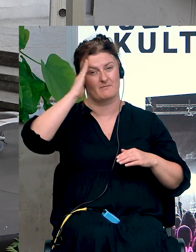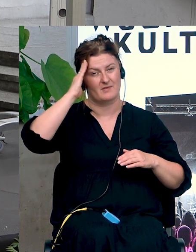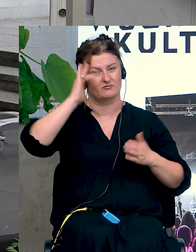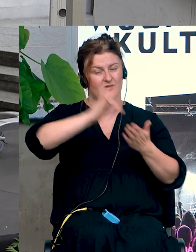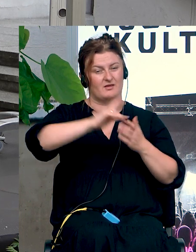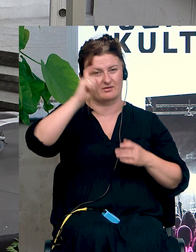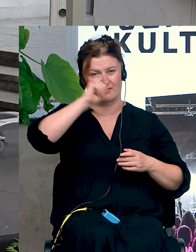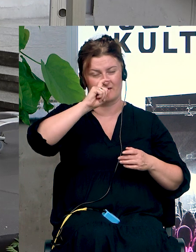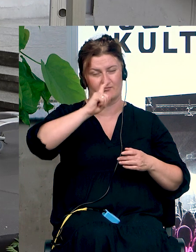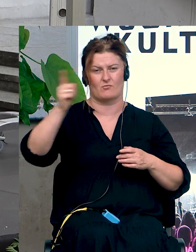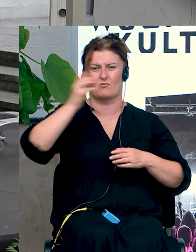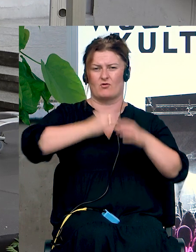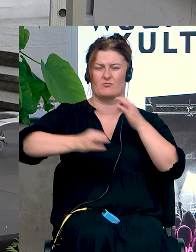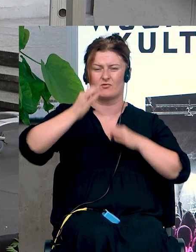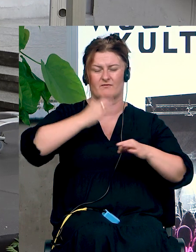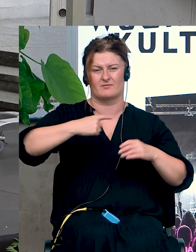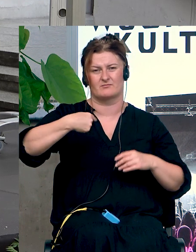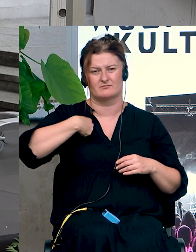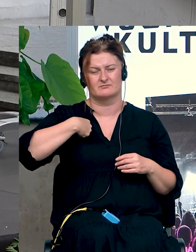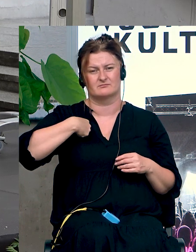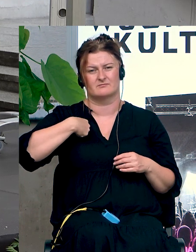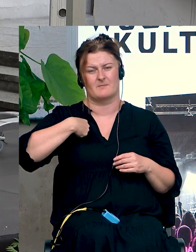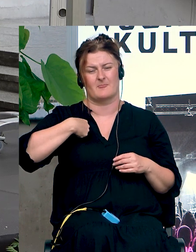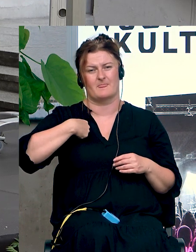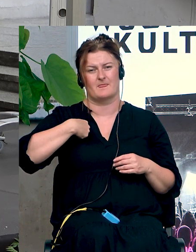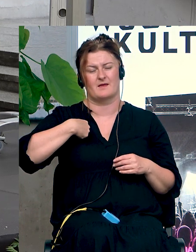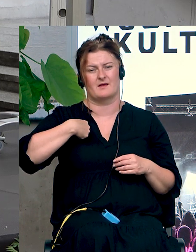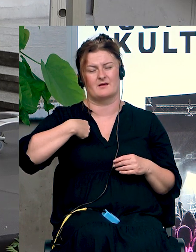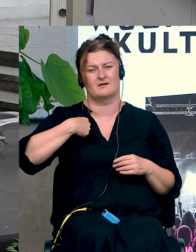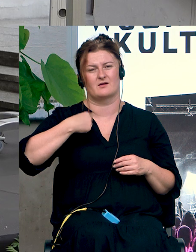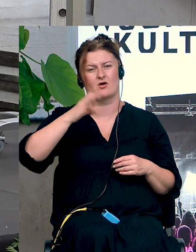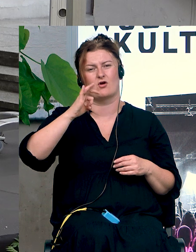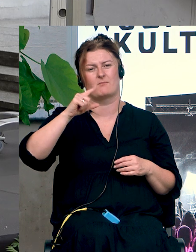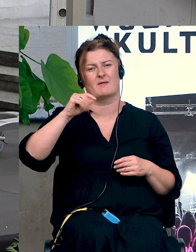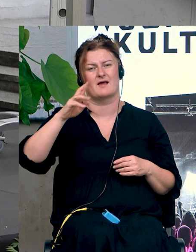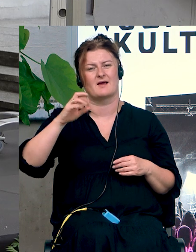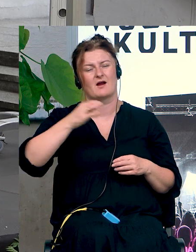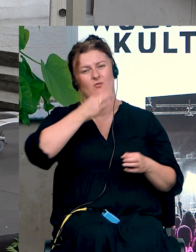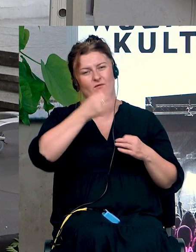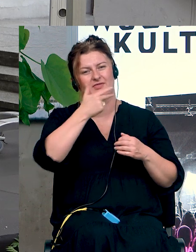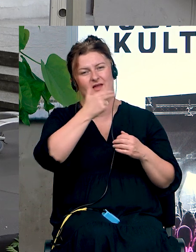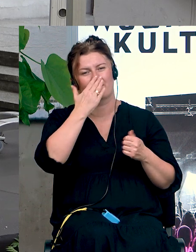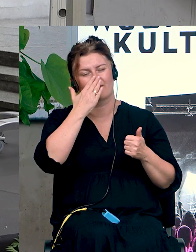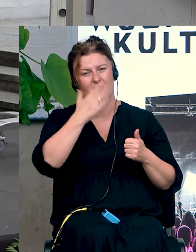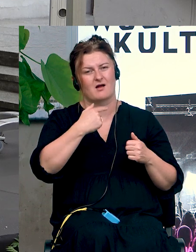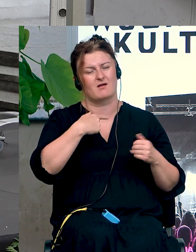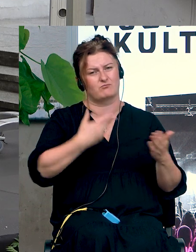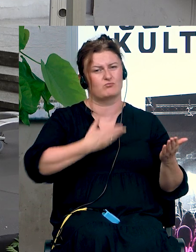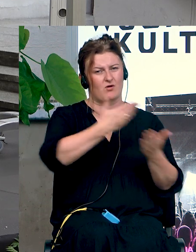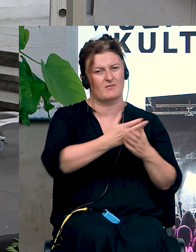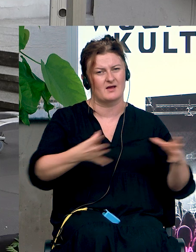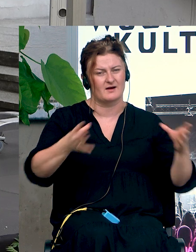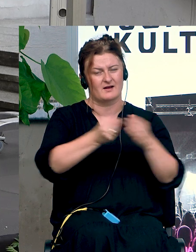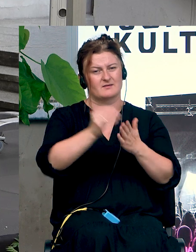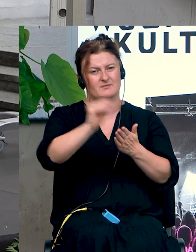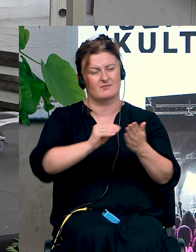мені сюжет цієї опери і запропонувала разом написати книжку за мотивами цієї опери. І ми